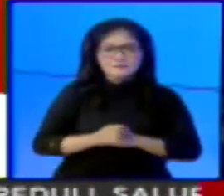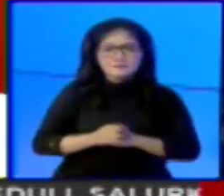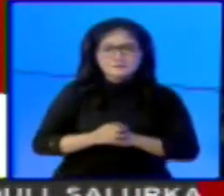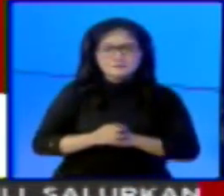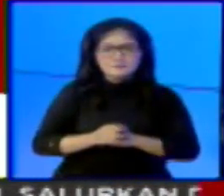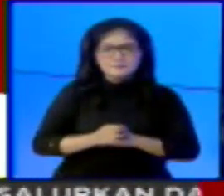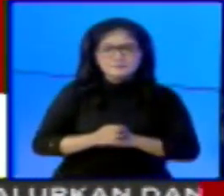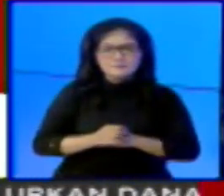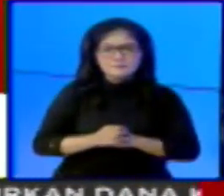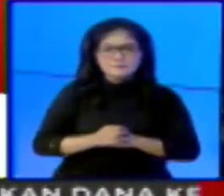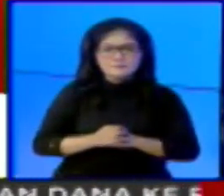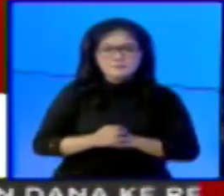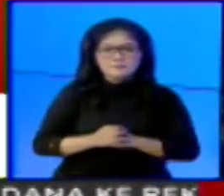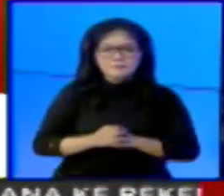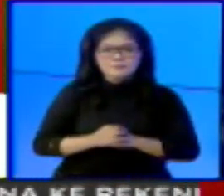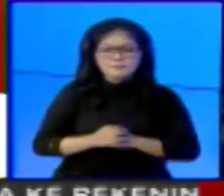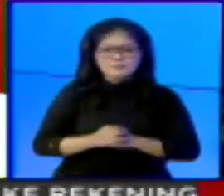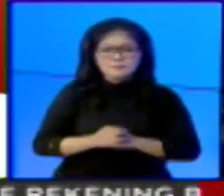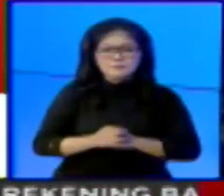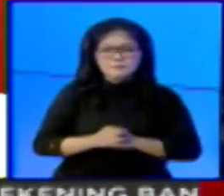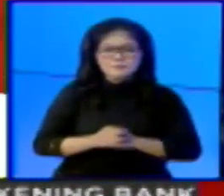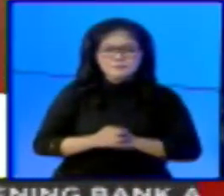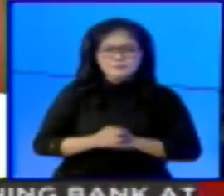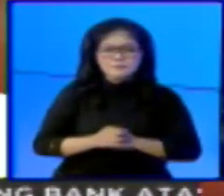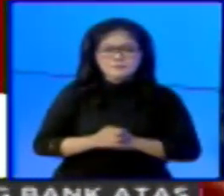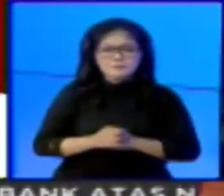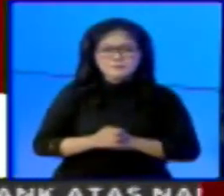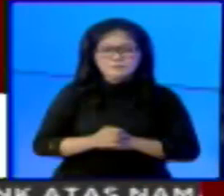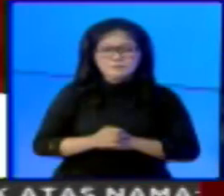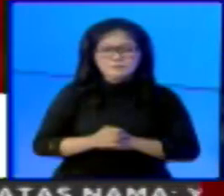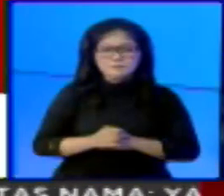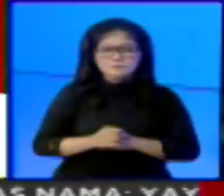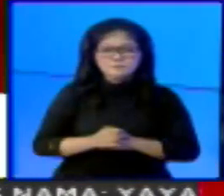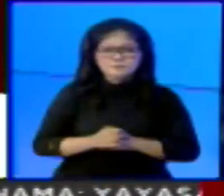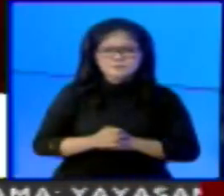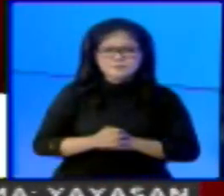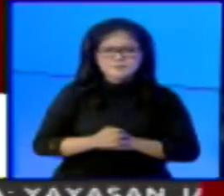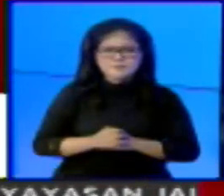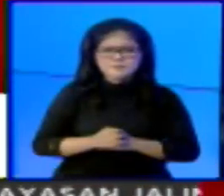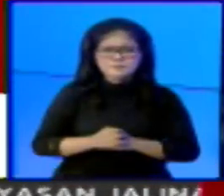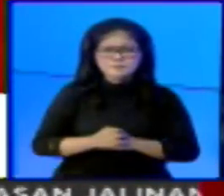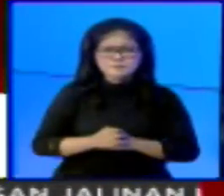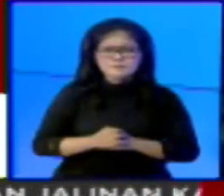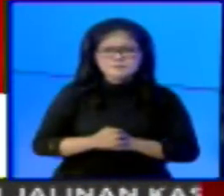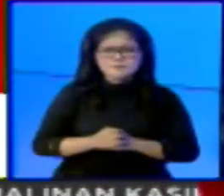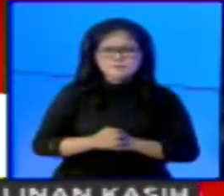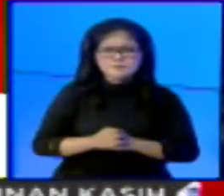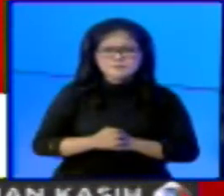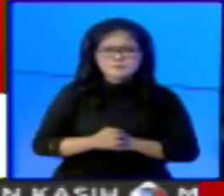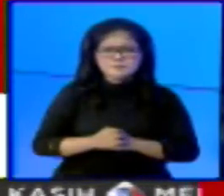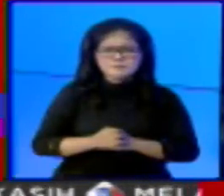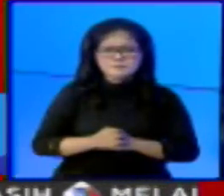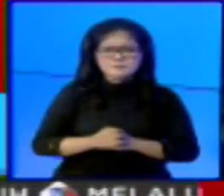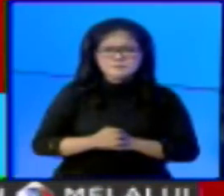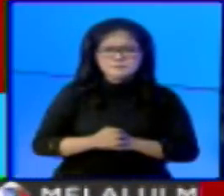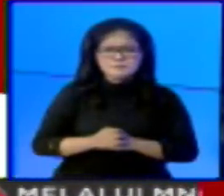Gimah, neng ngarep omah gimah, ngarep omah dhewe iki. Dhewe ndi, ha. Eh mesjite